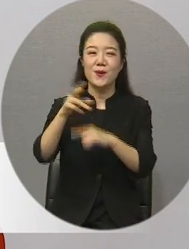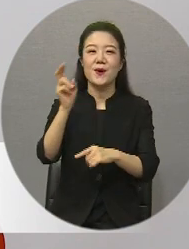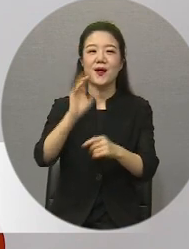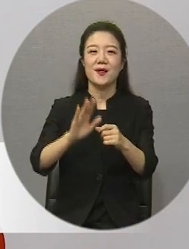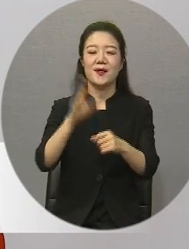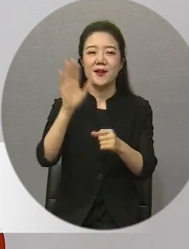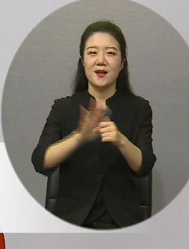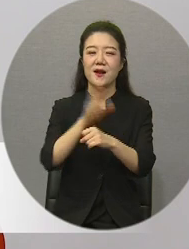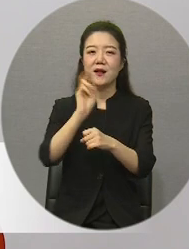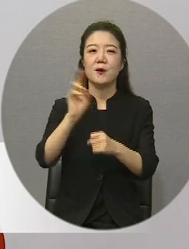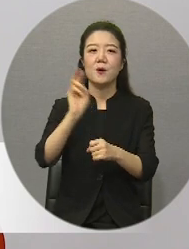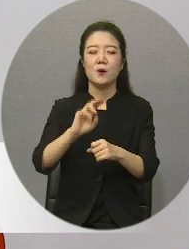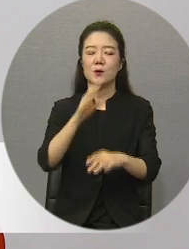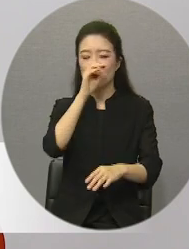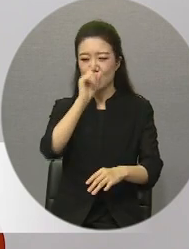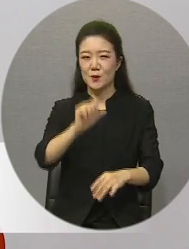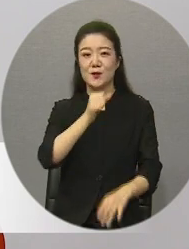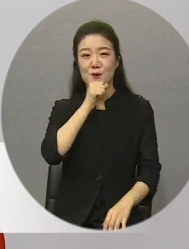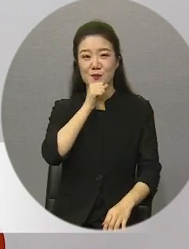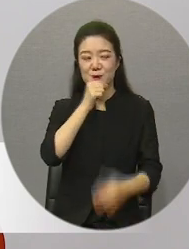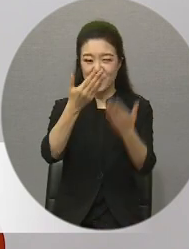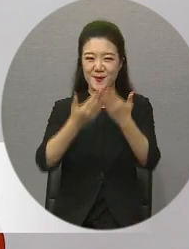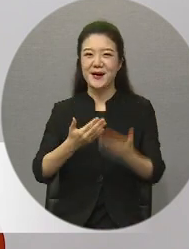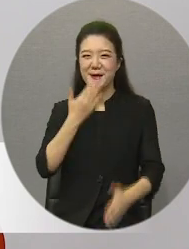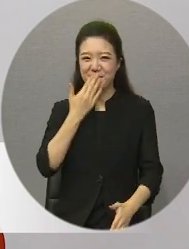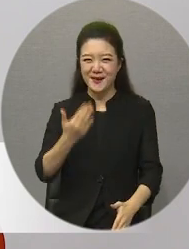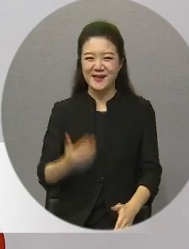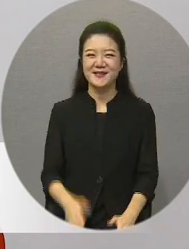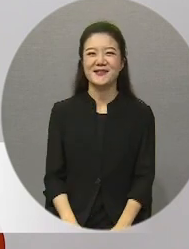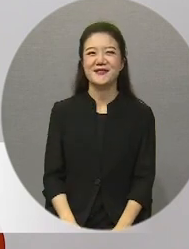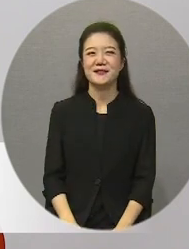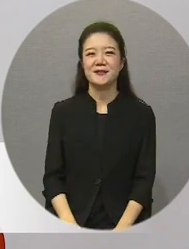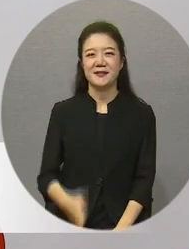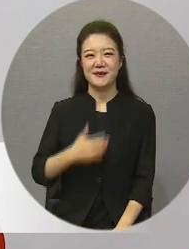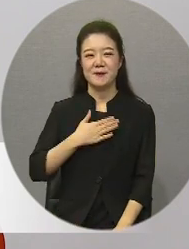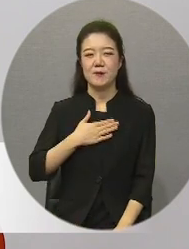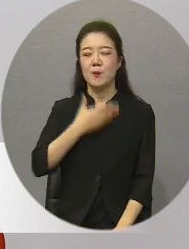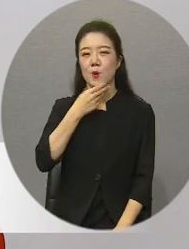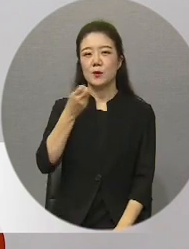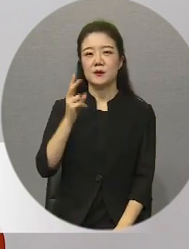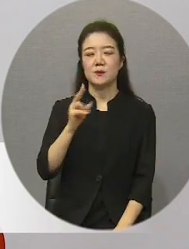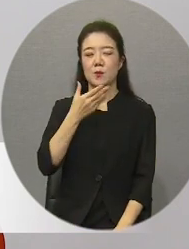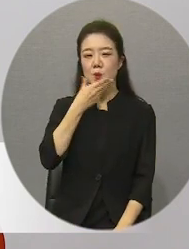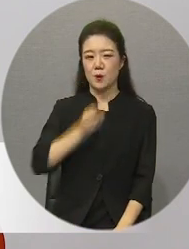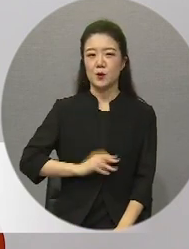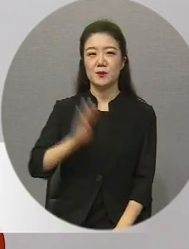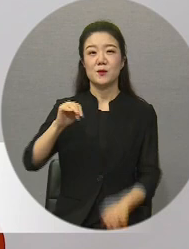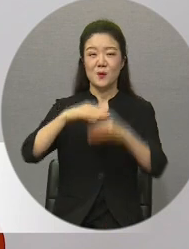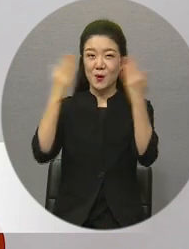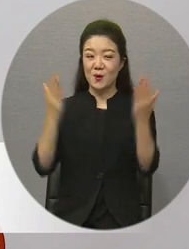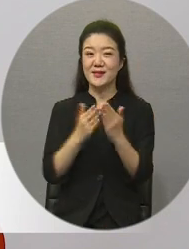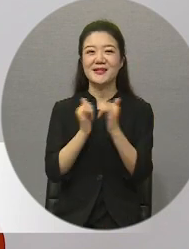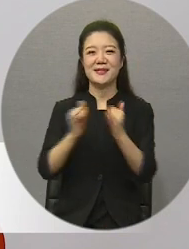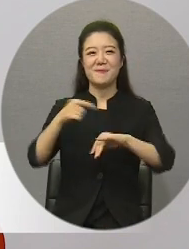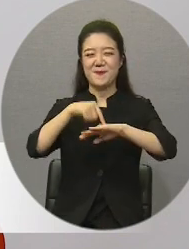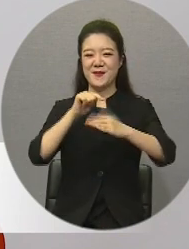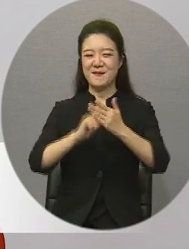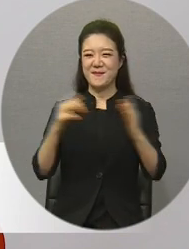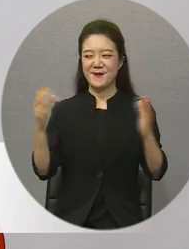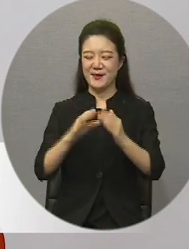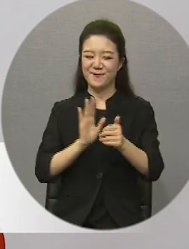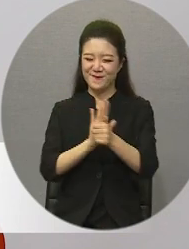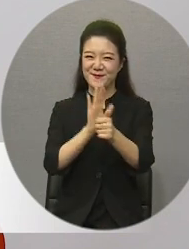애국가를 울리며 좋은 성적을 거둘 수 있으리라 생각합니다. 저와 보건복지부 가족 모두가 마음을